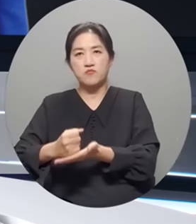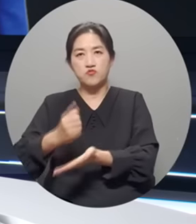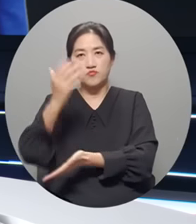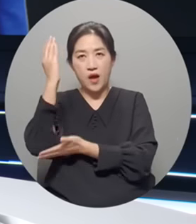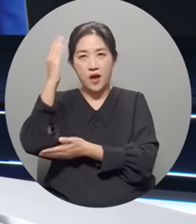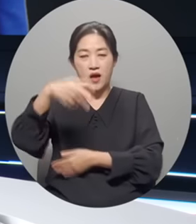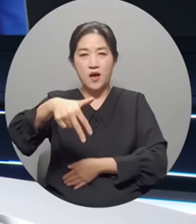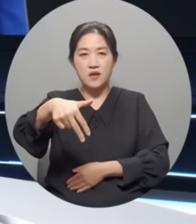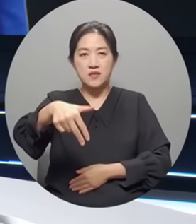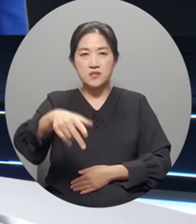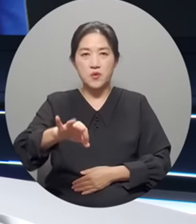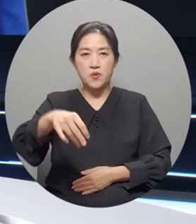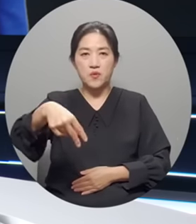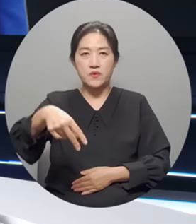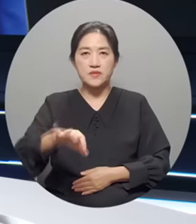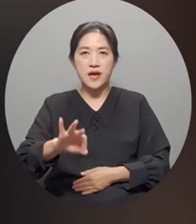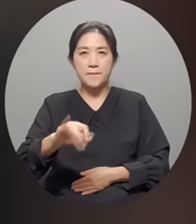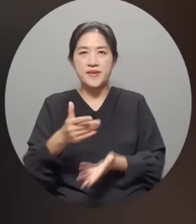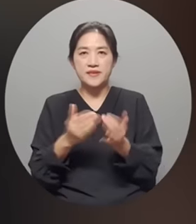단독 취재했습니다.